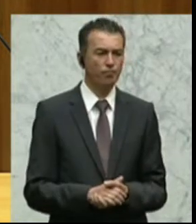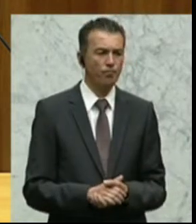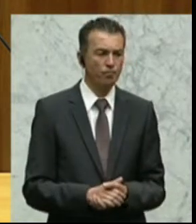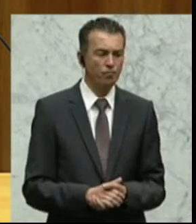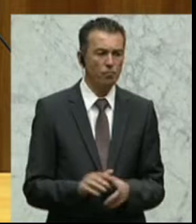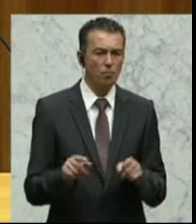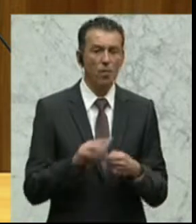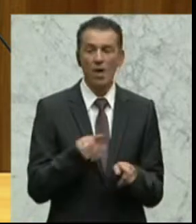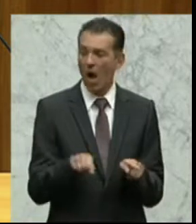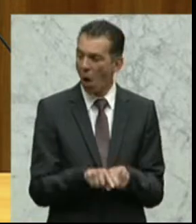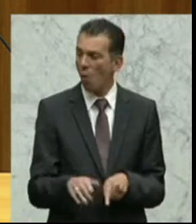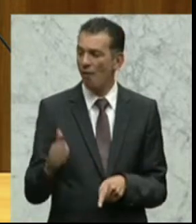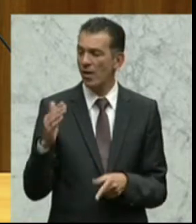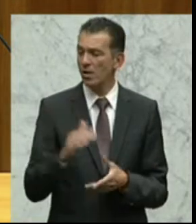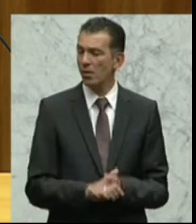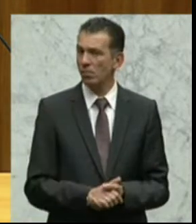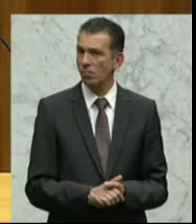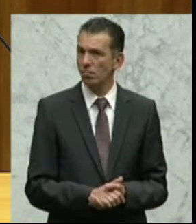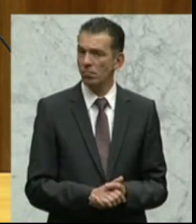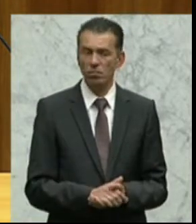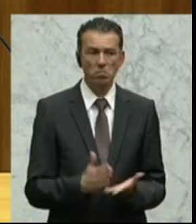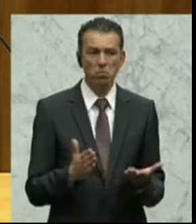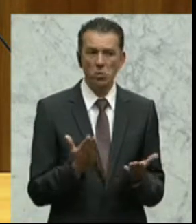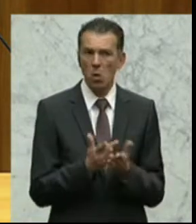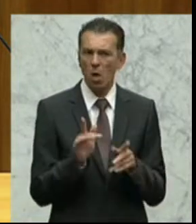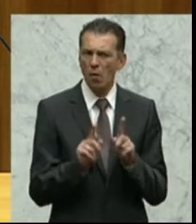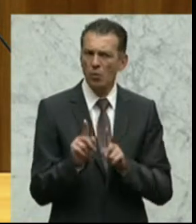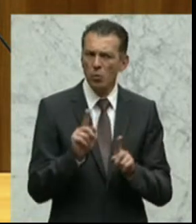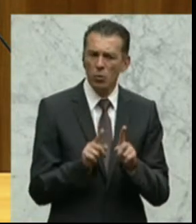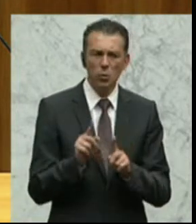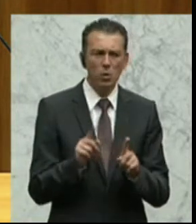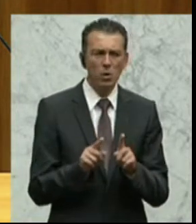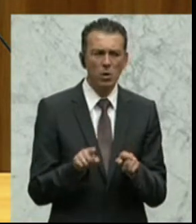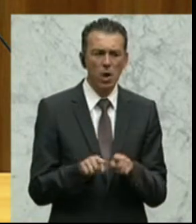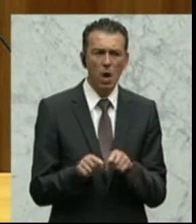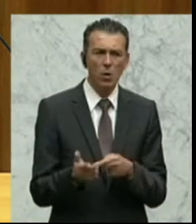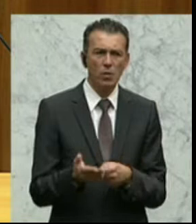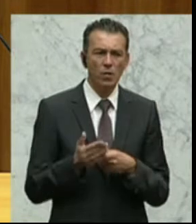auch, Vermutungen stehen im Raum und das zeigt ja auch der bekannte